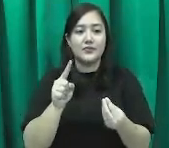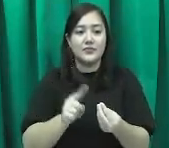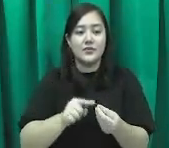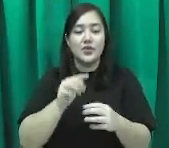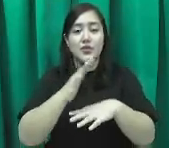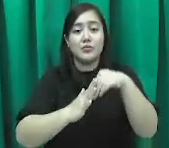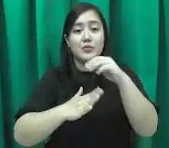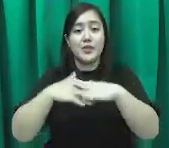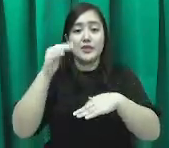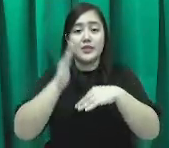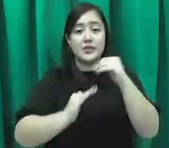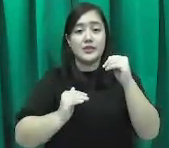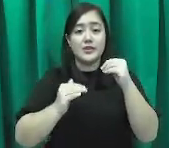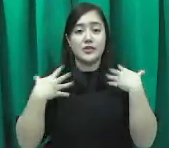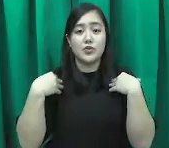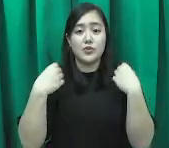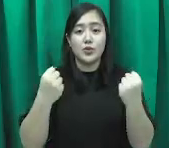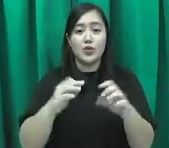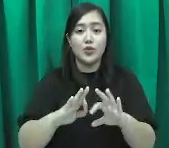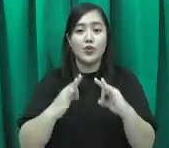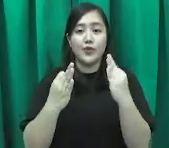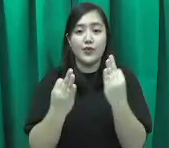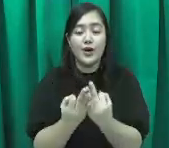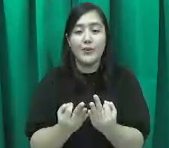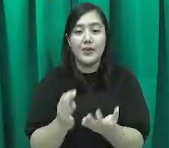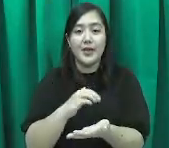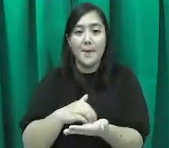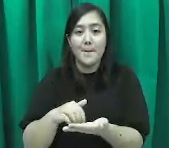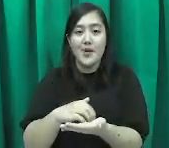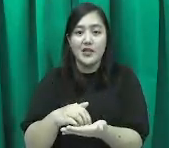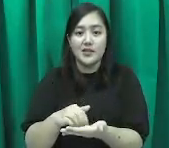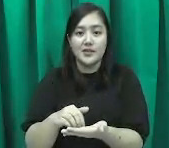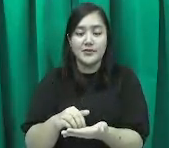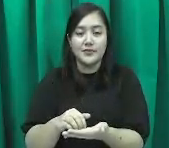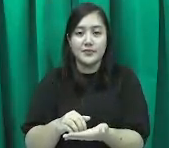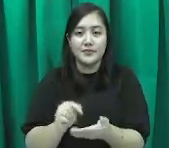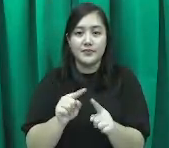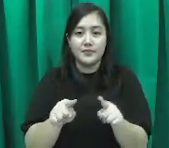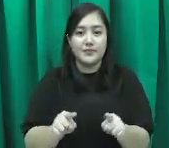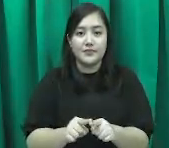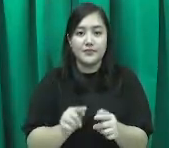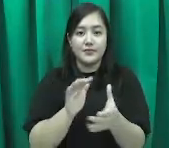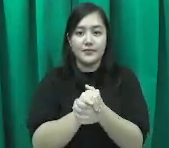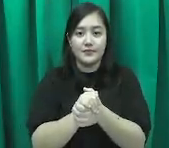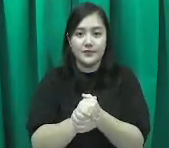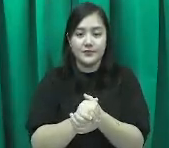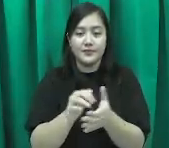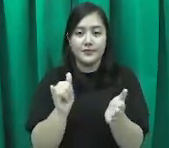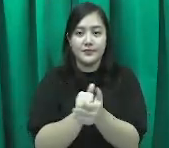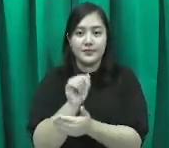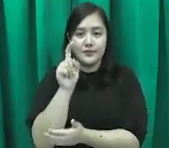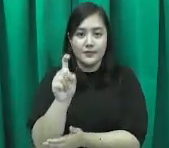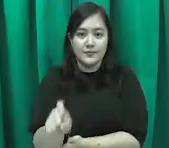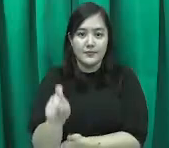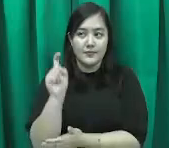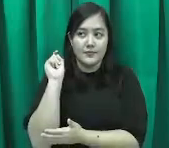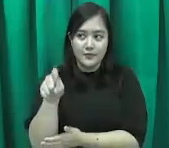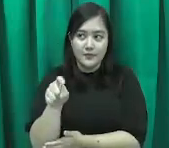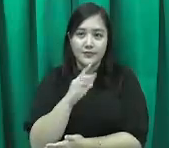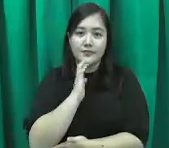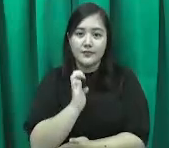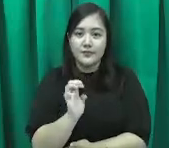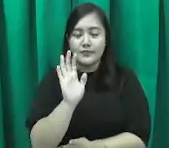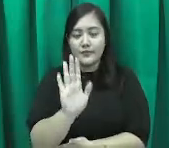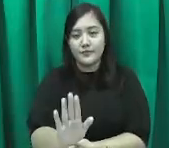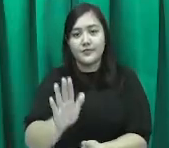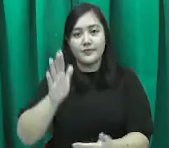tayong bagay na dapat pag-usapan kasi bilang couples, dapat yun ang pinaka-objective siya, yung magkaroon kayo ng maganda at